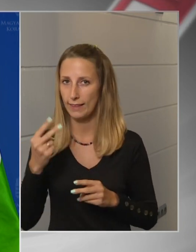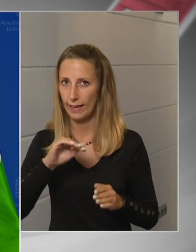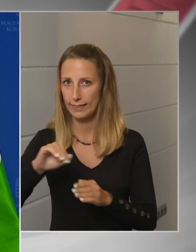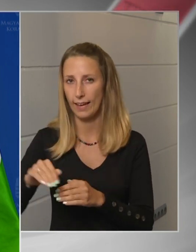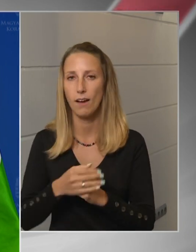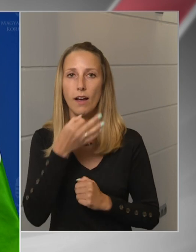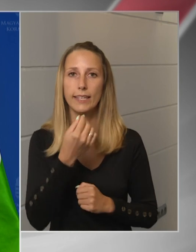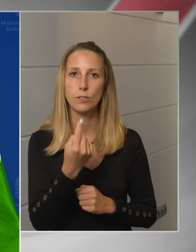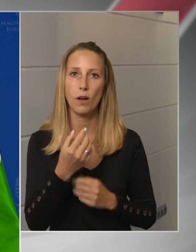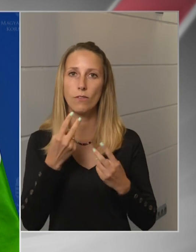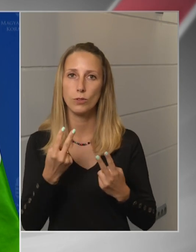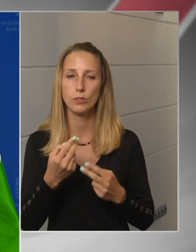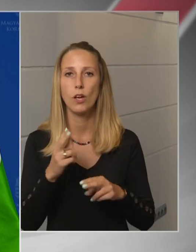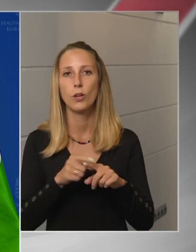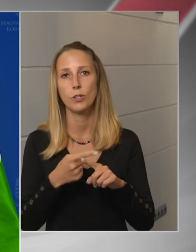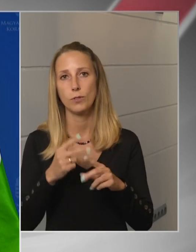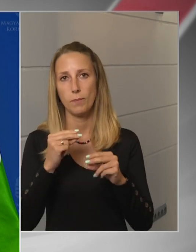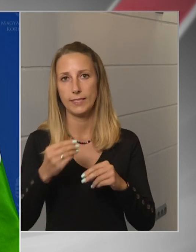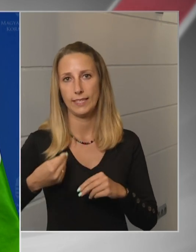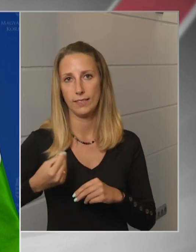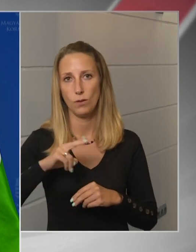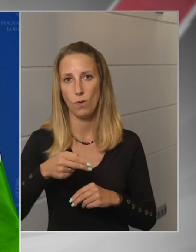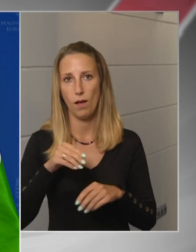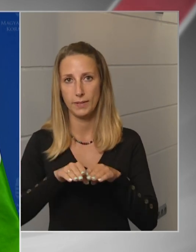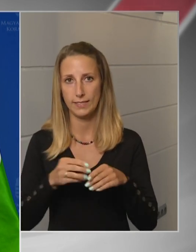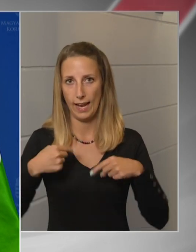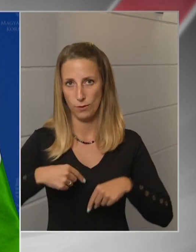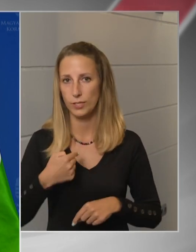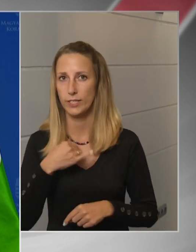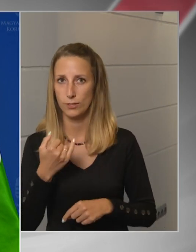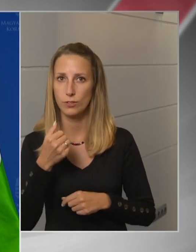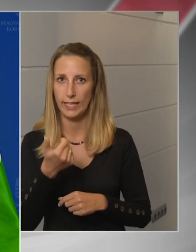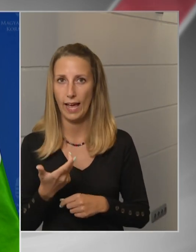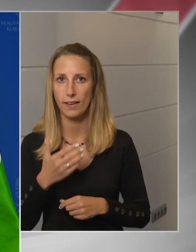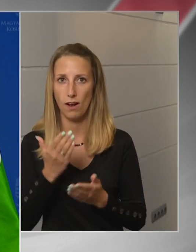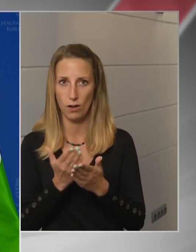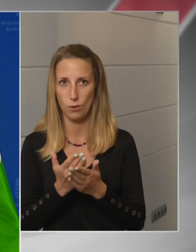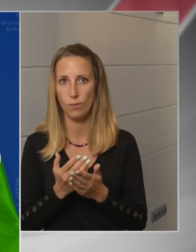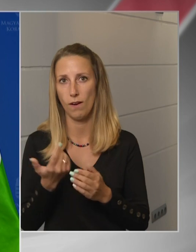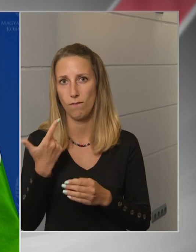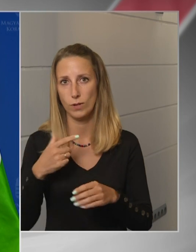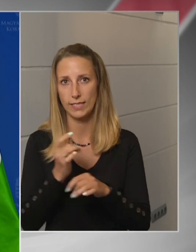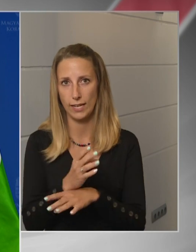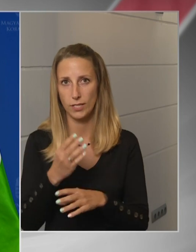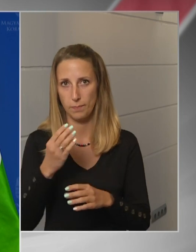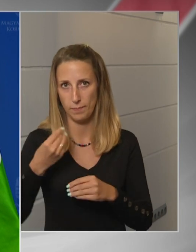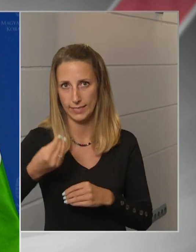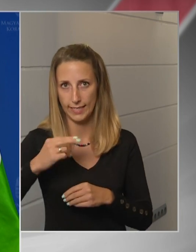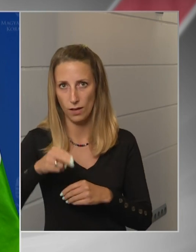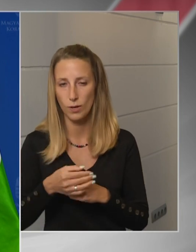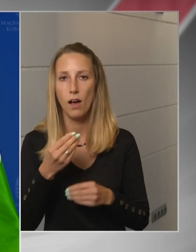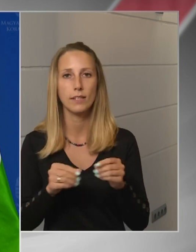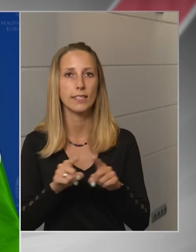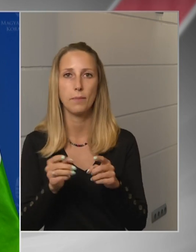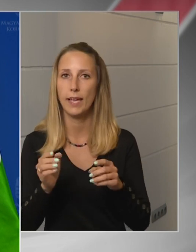fontos. De többször beszélt róla a miniszterelnök is, és én nekem is már néhány alkalommal volt szerencsém beszélni arról, hogy azért nem ilyen